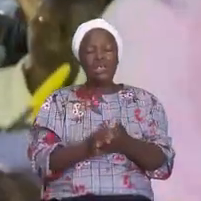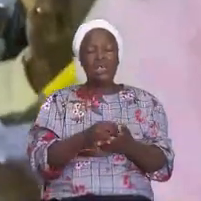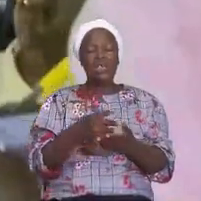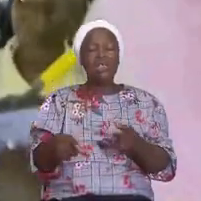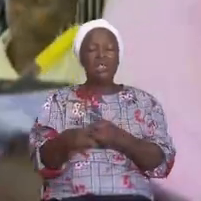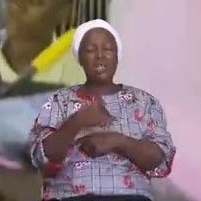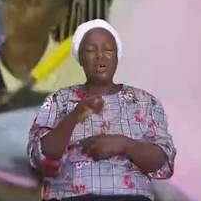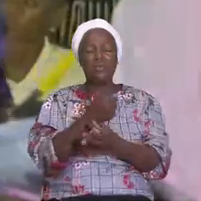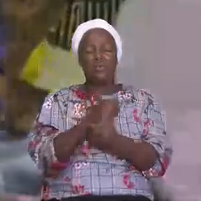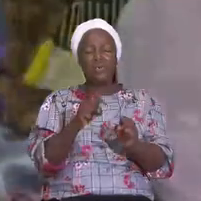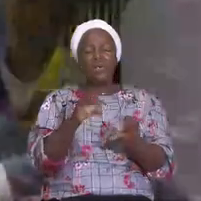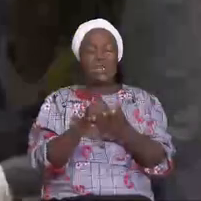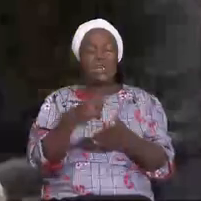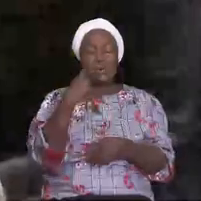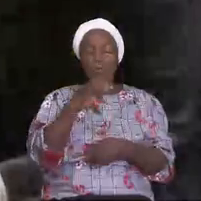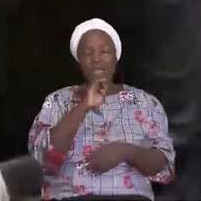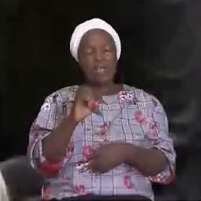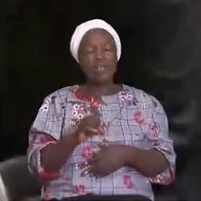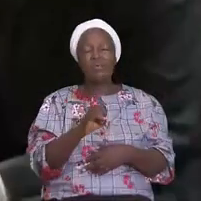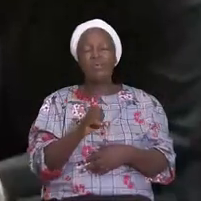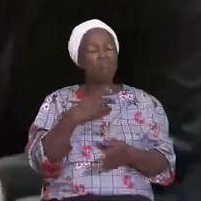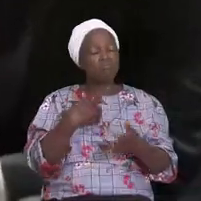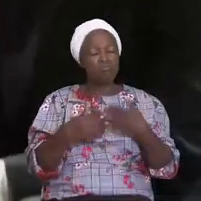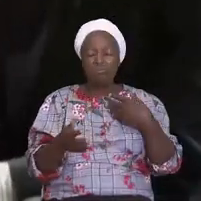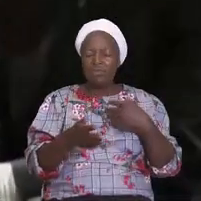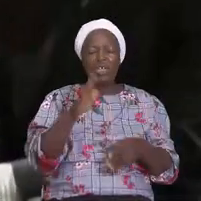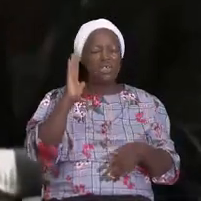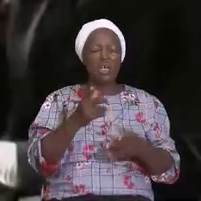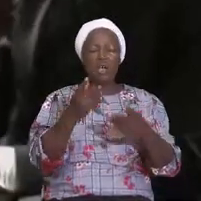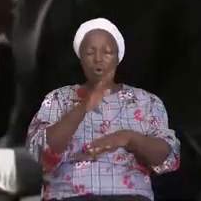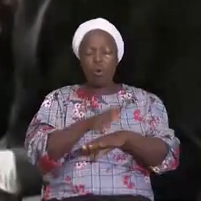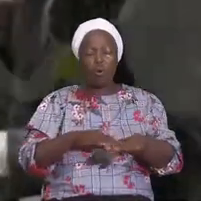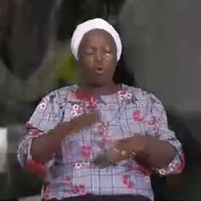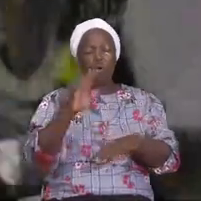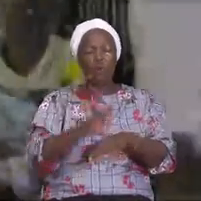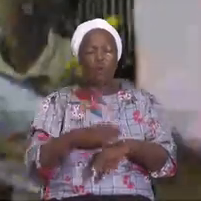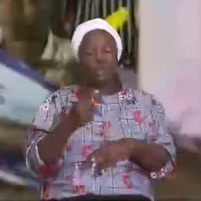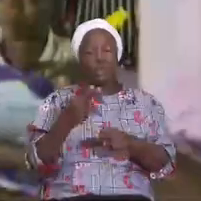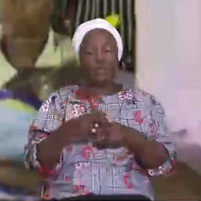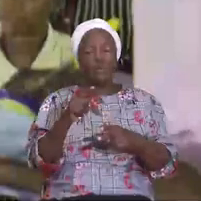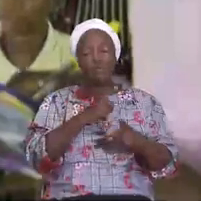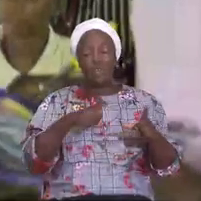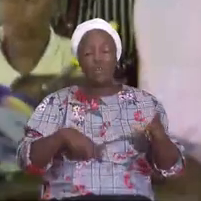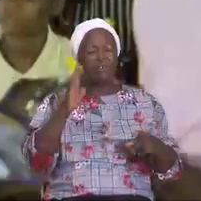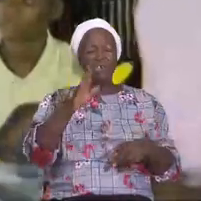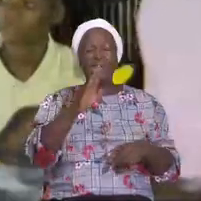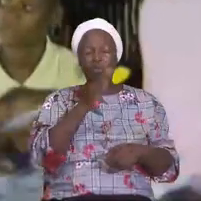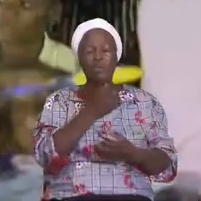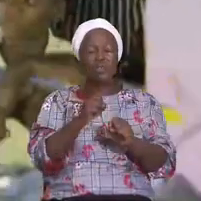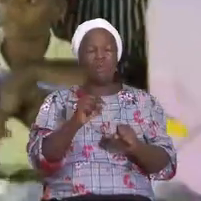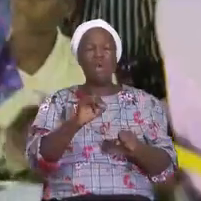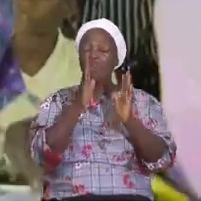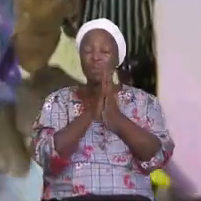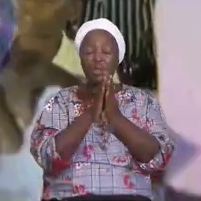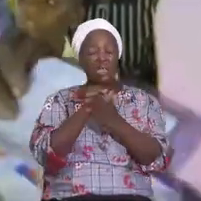de l'évangile, de la bonne nouvelle, le jour du salut, afin que quiconque invoquera le